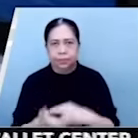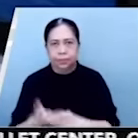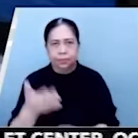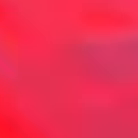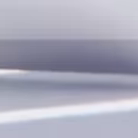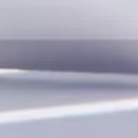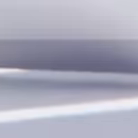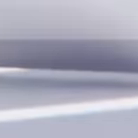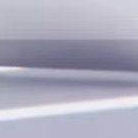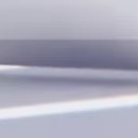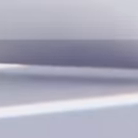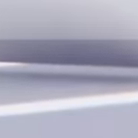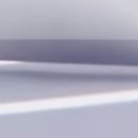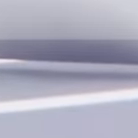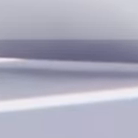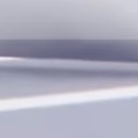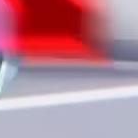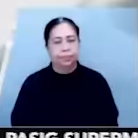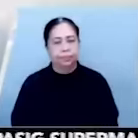Soriano.